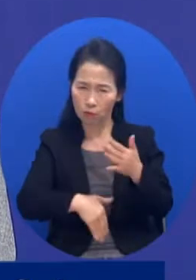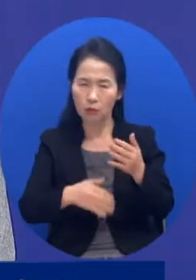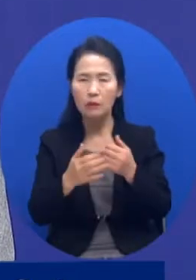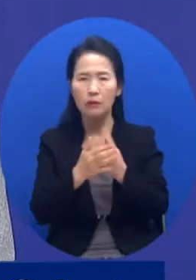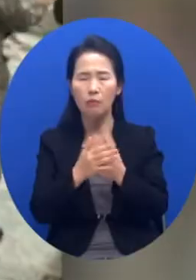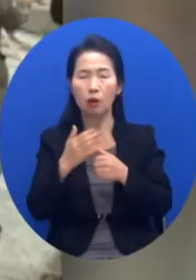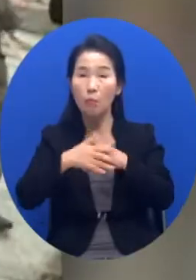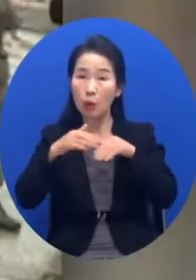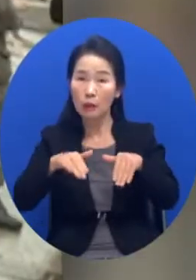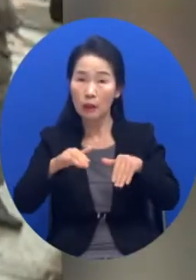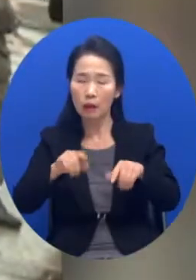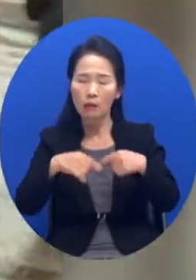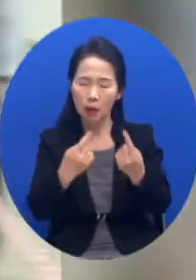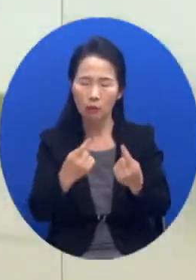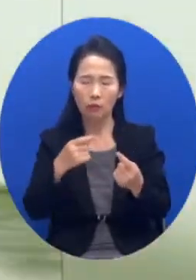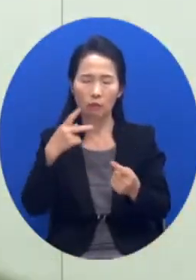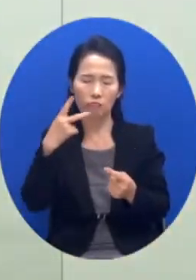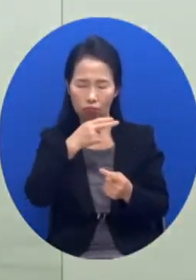기자입니다.